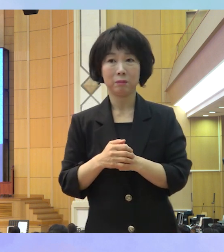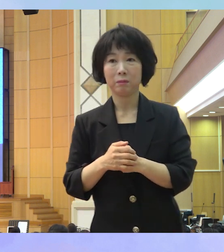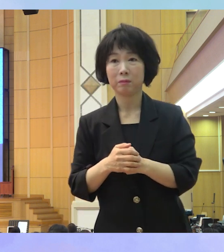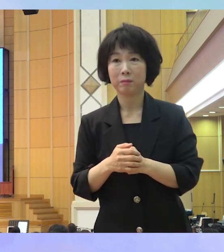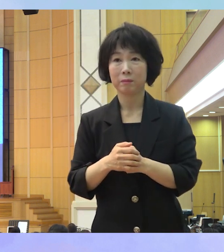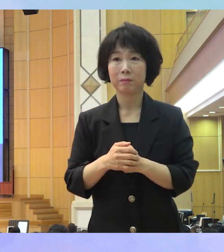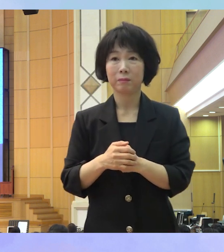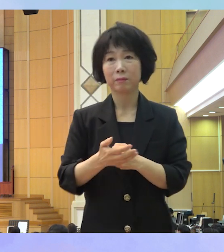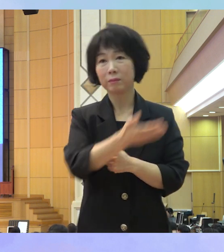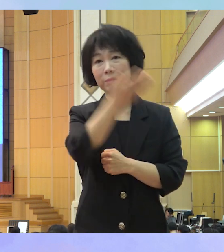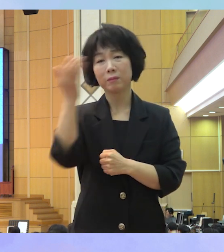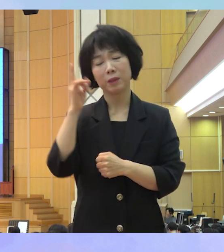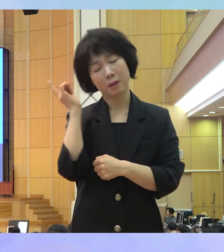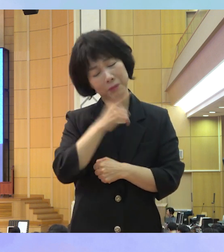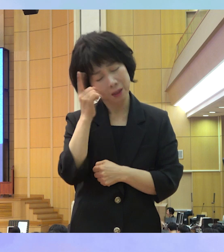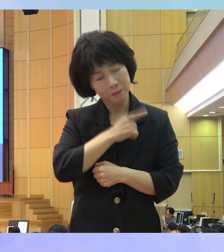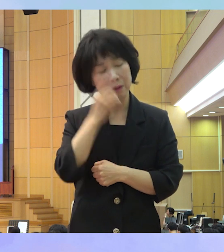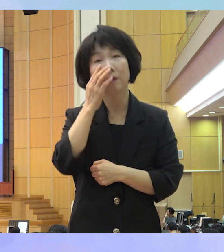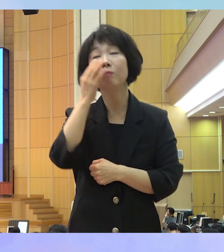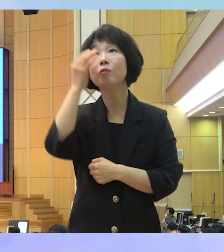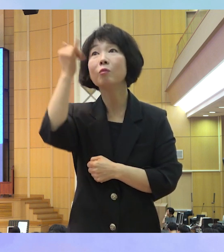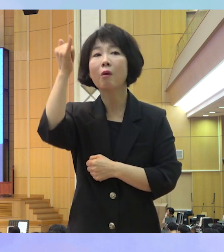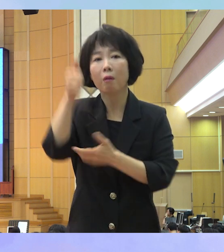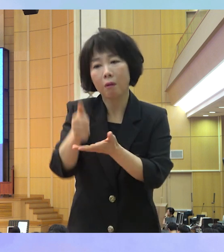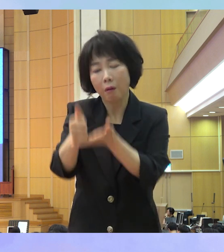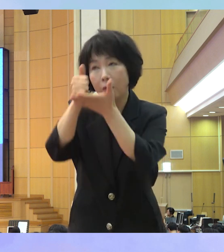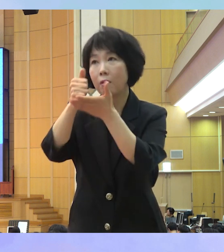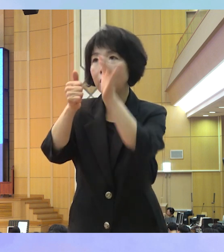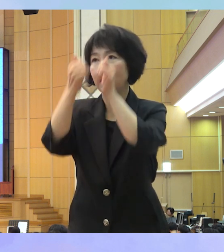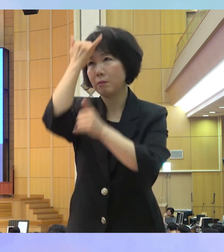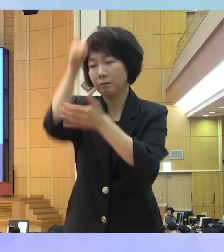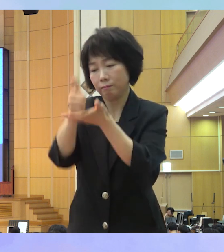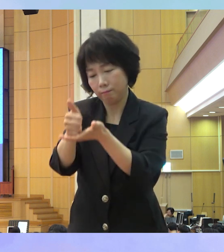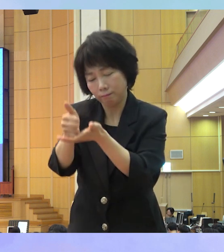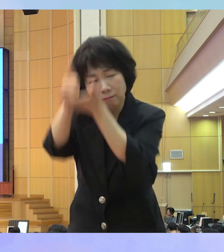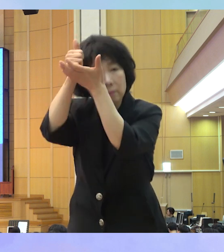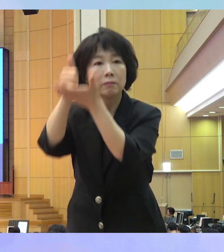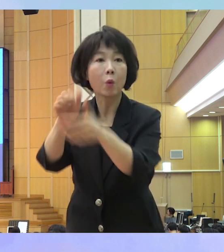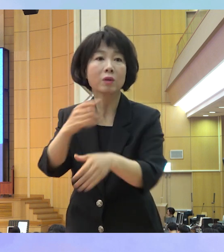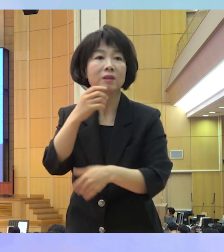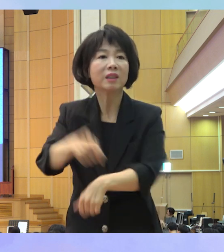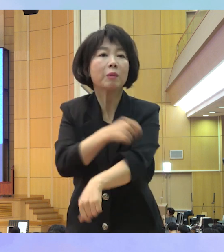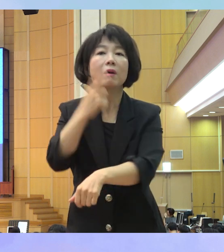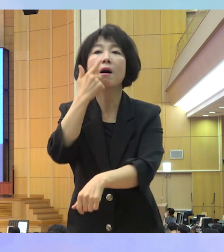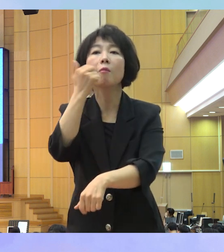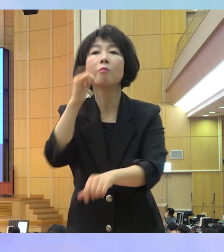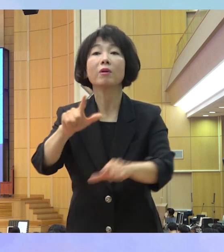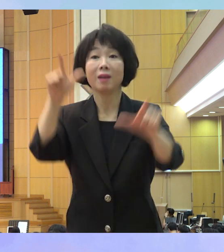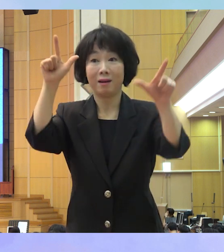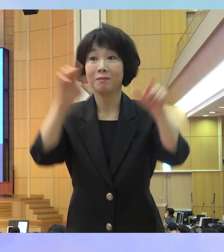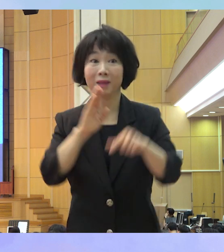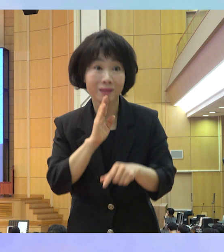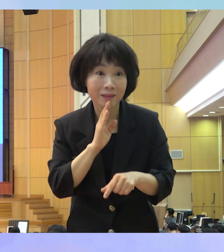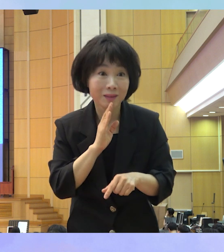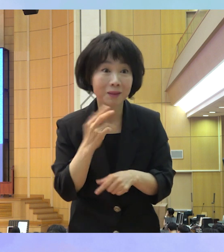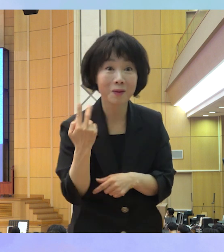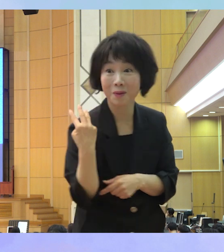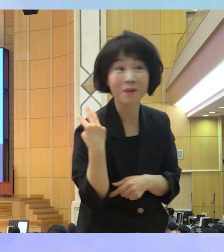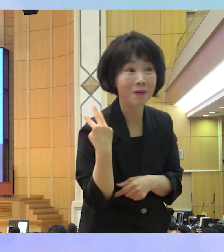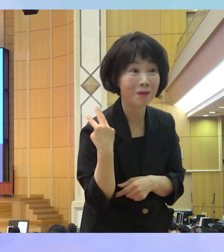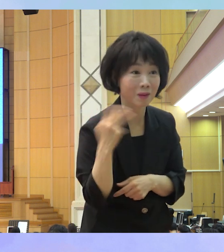매일 공경하고 또 그러면 좋겠지만, 특별히 오늘 이렇게 어버이날로 또 어버이 주일로 이렇게 삼아 주셨으니까 오늘은